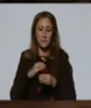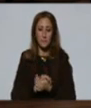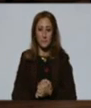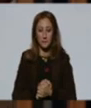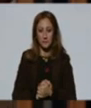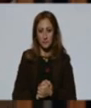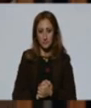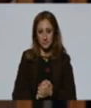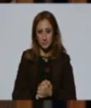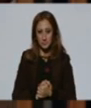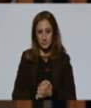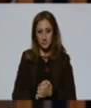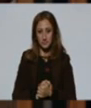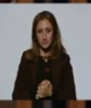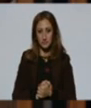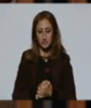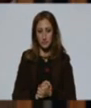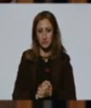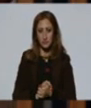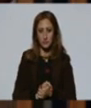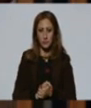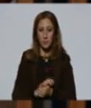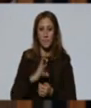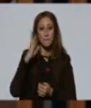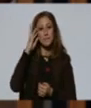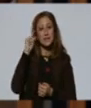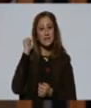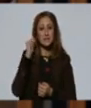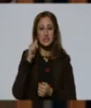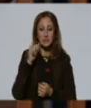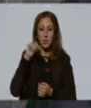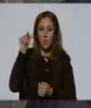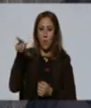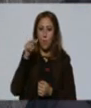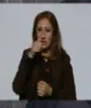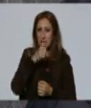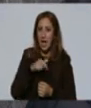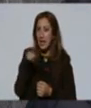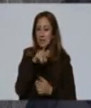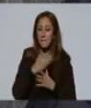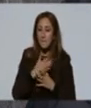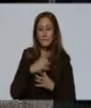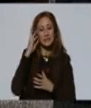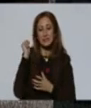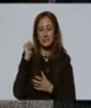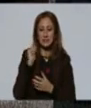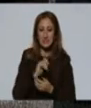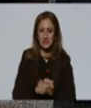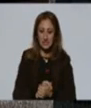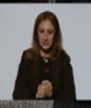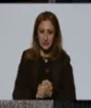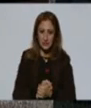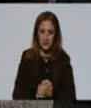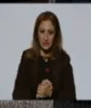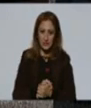مش يعني مش قادره افتكر موقف معين لان يعني حتى في مواقف ندرتها انت بتغير عليها طبعا طبعا لا غير عليها لا انا غيور جدا